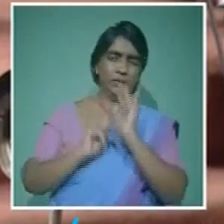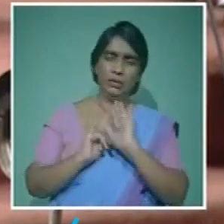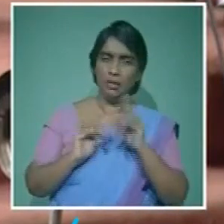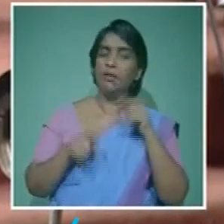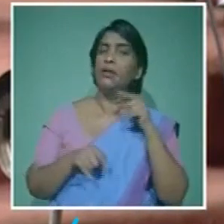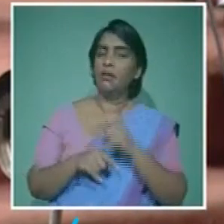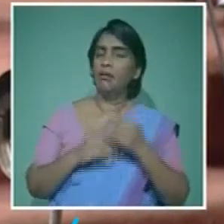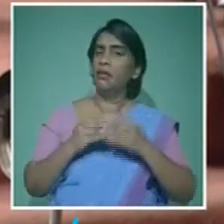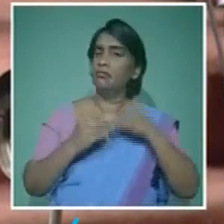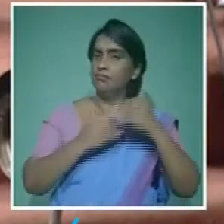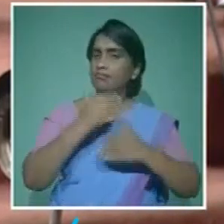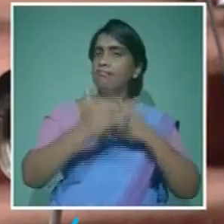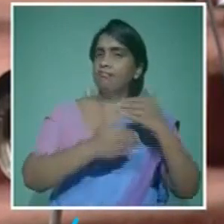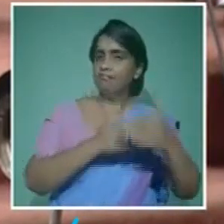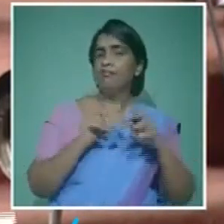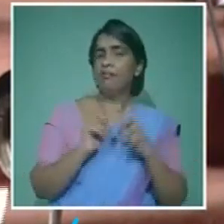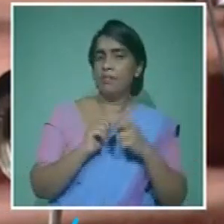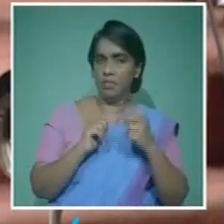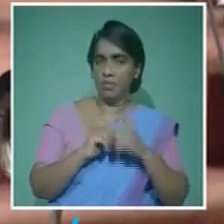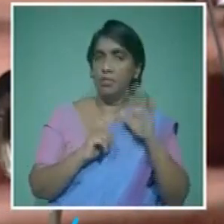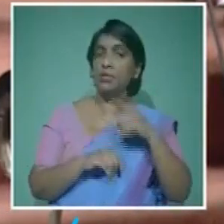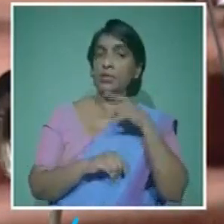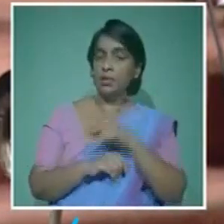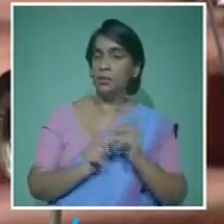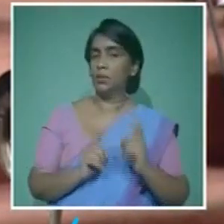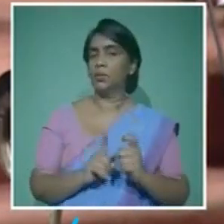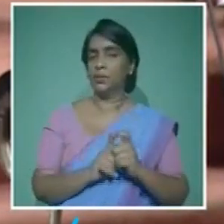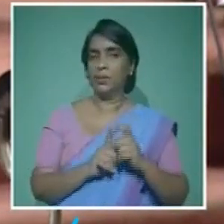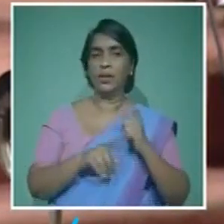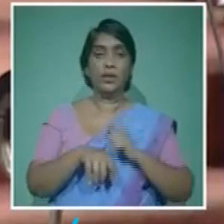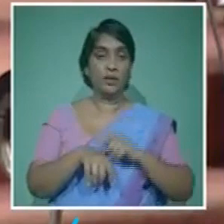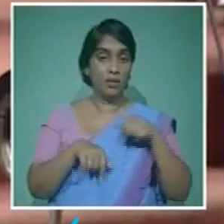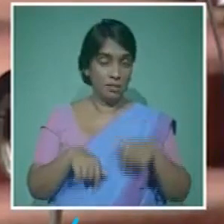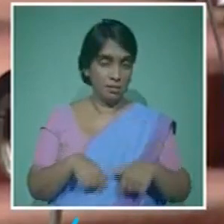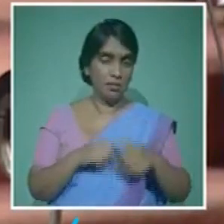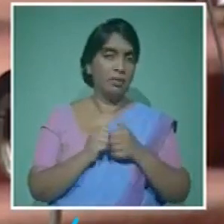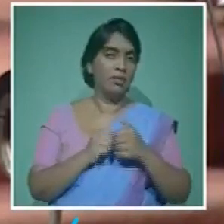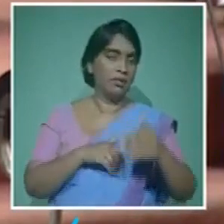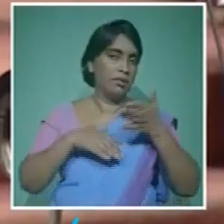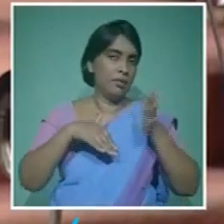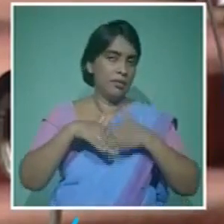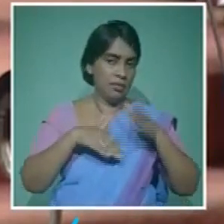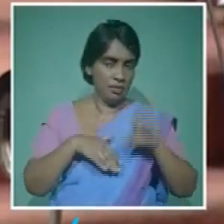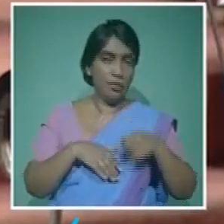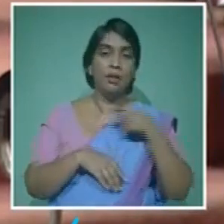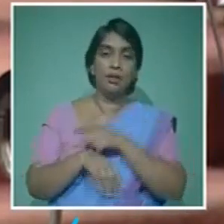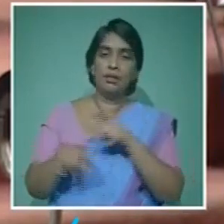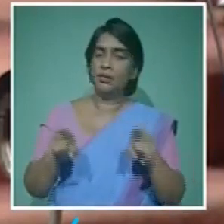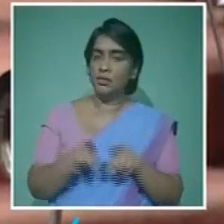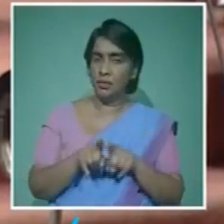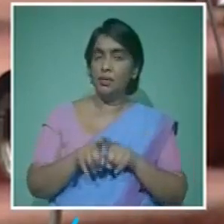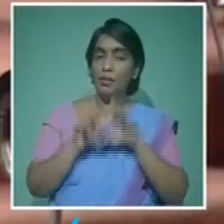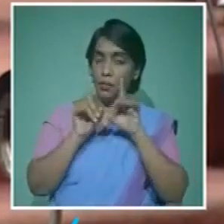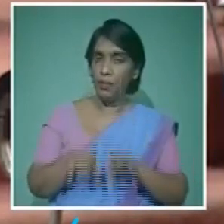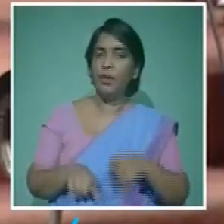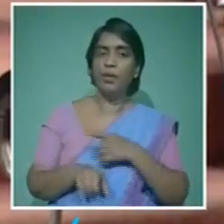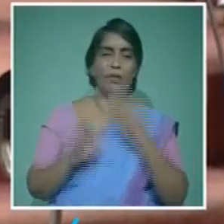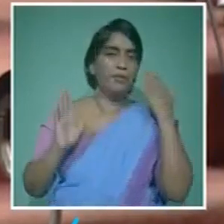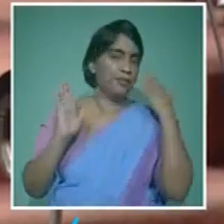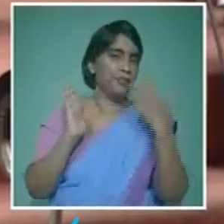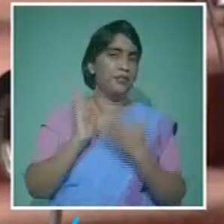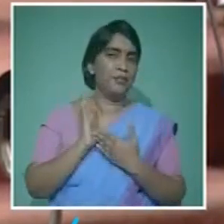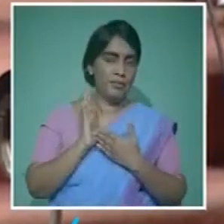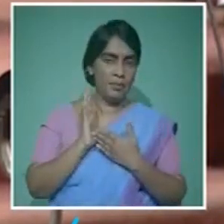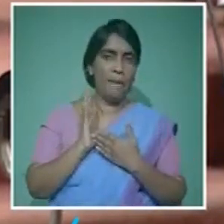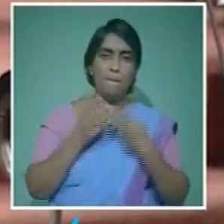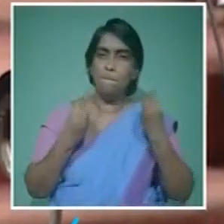அதனுடைய உச்சத்துக்கு தான் இப்போது நாங்கள் எட்டியிருக்கின்றோம். அதனால்தான் இவ்வளவு ஒரு மிகப்பெரிய வறுமை நிலையை, பங்குரோத்து